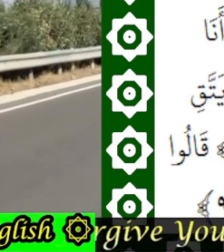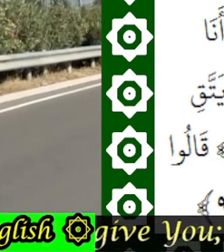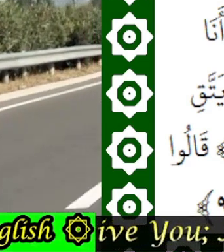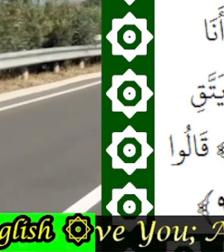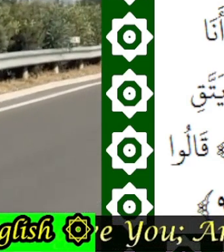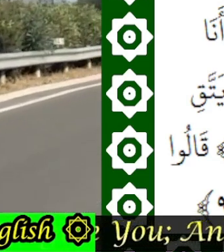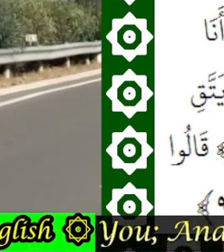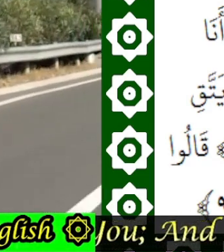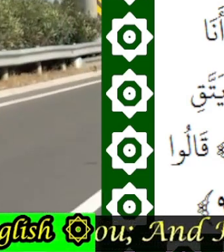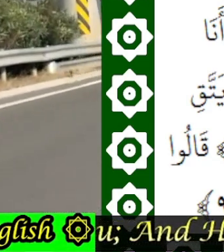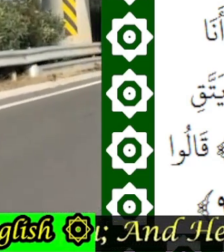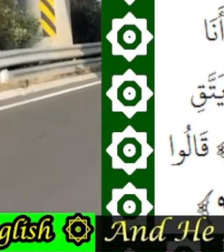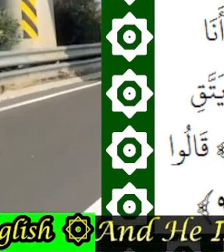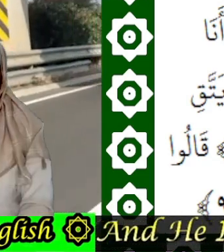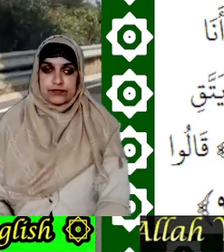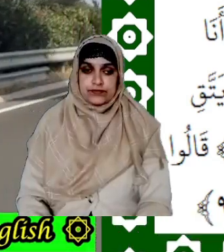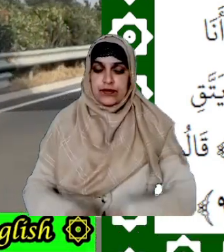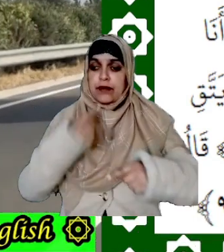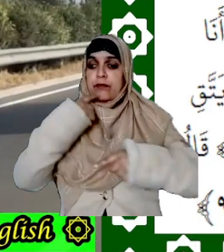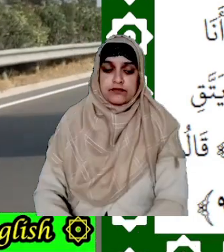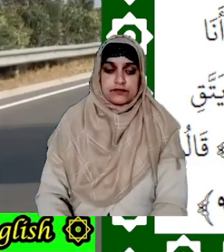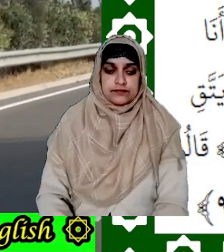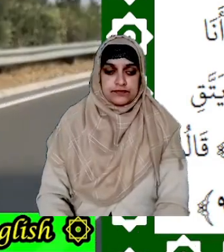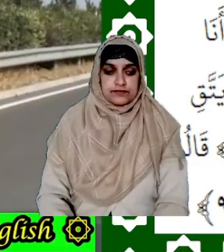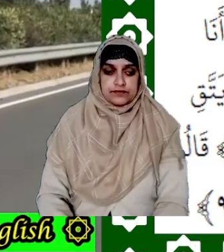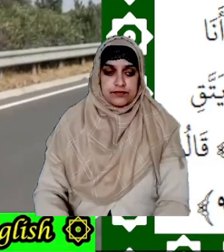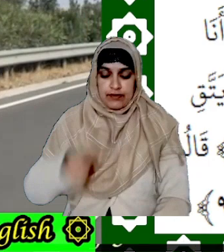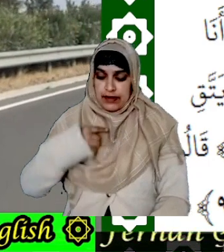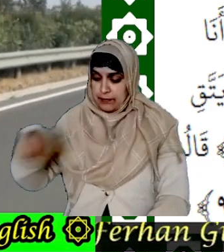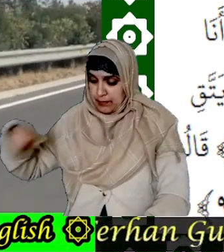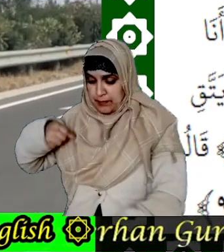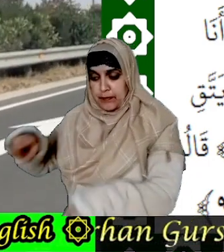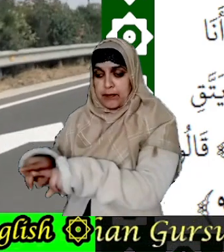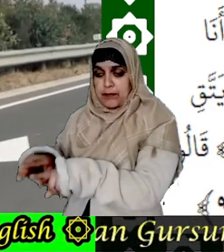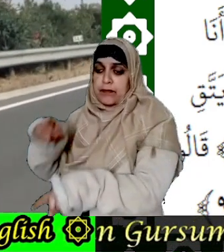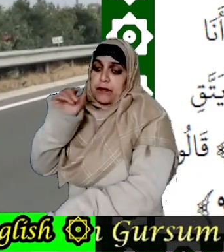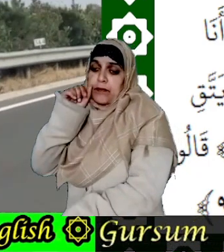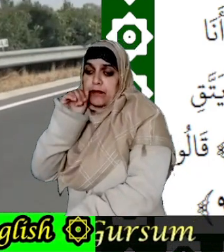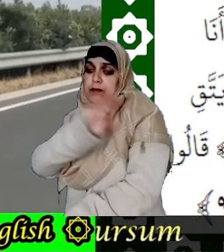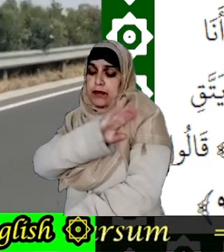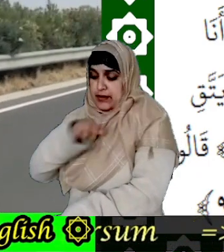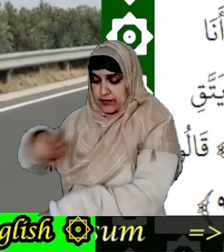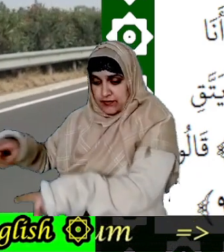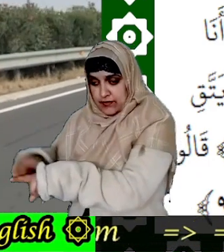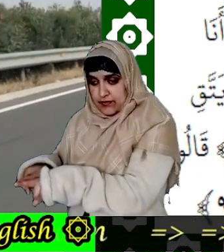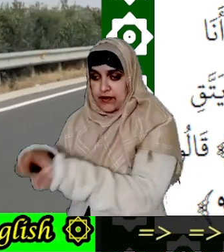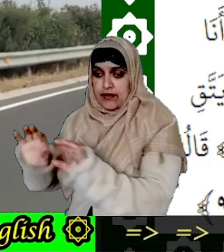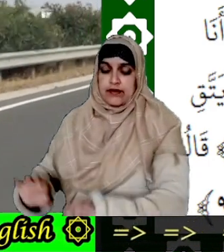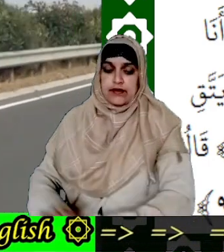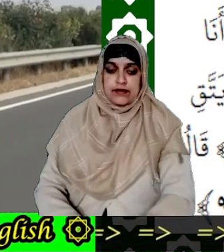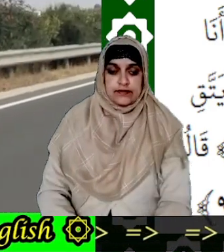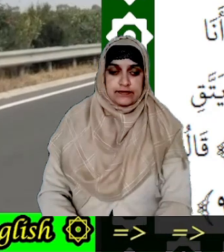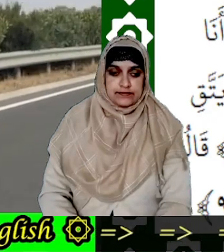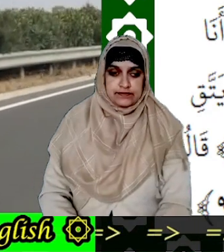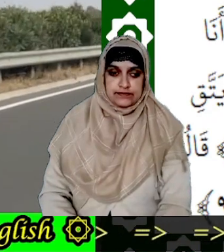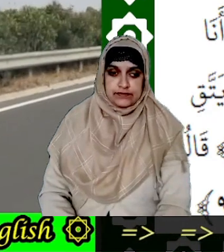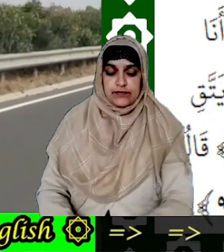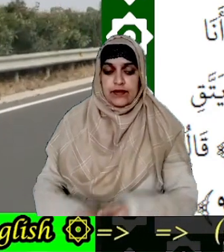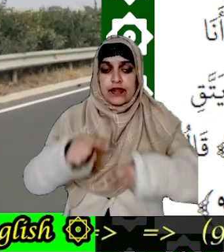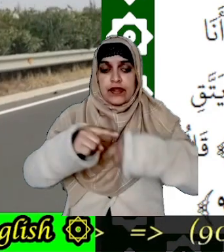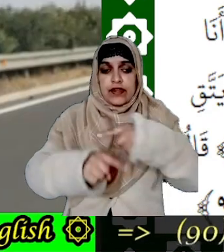أئنك لأنت يوسفي قال أنا يوسفي خني رب ليس على بنته قد من الله علينا نور